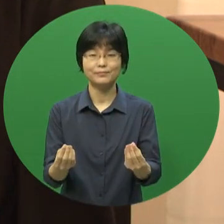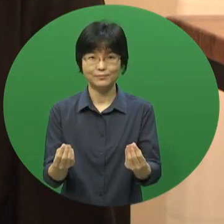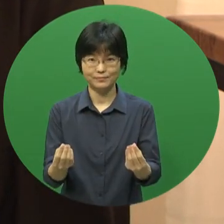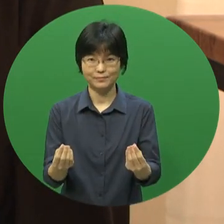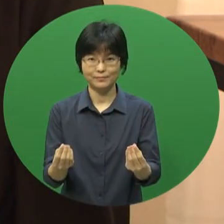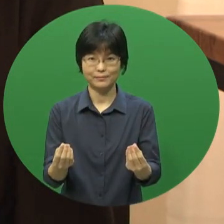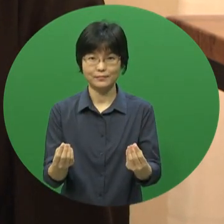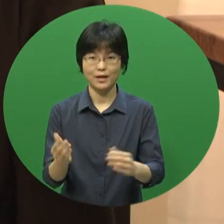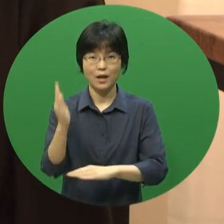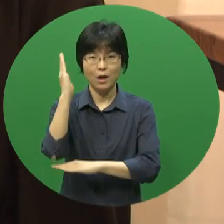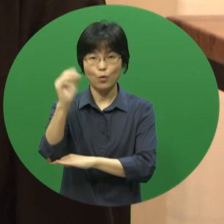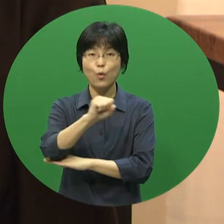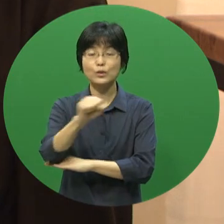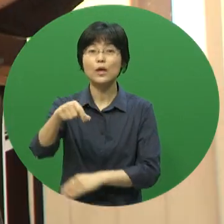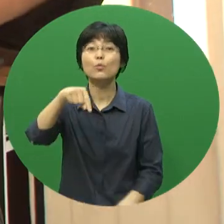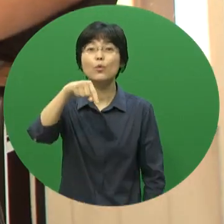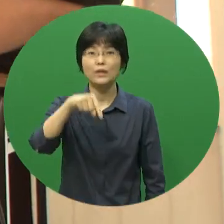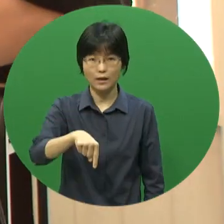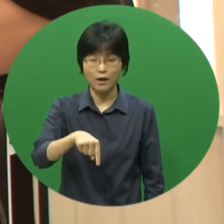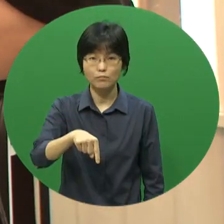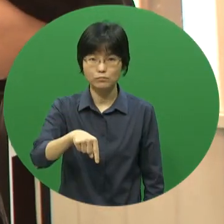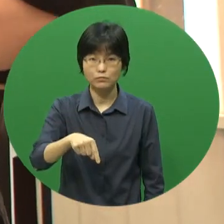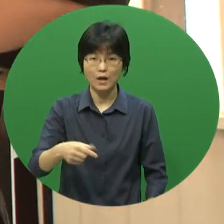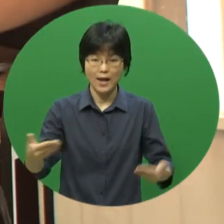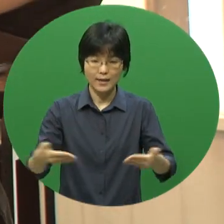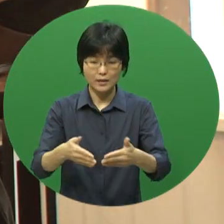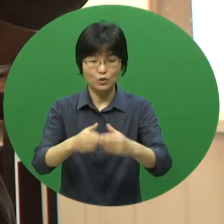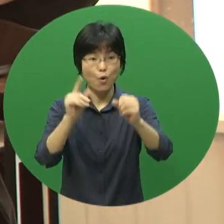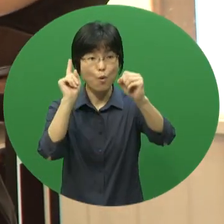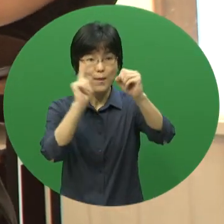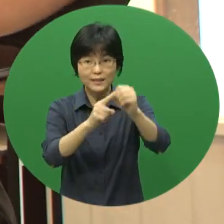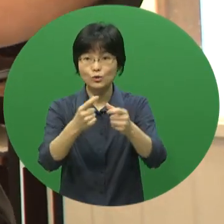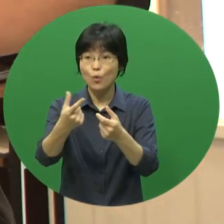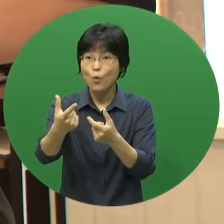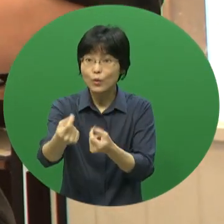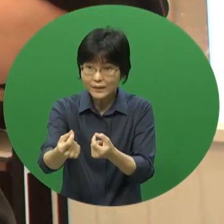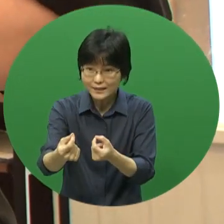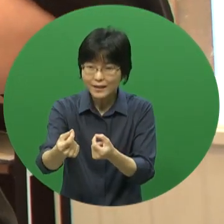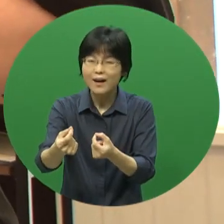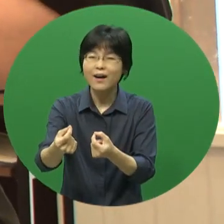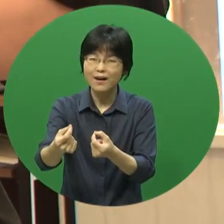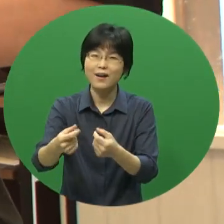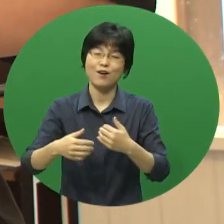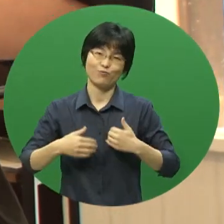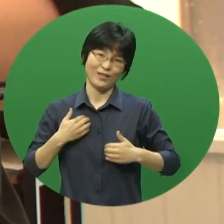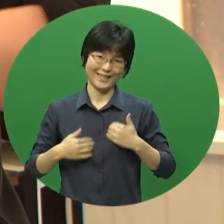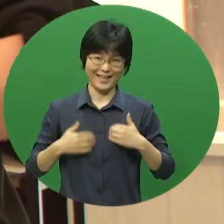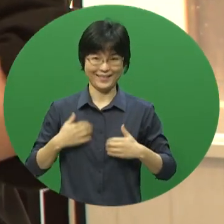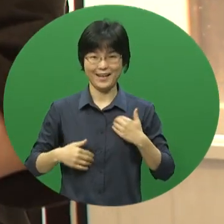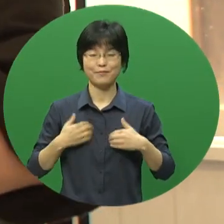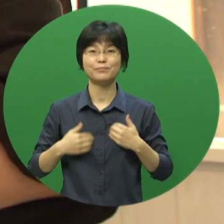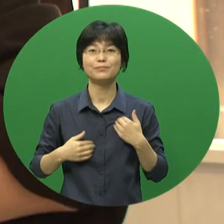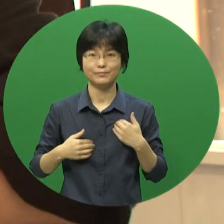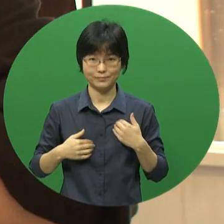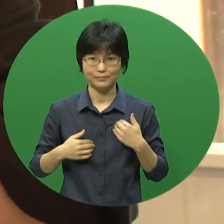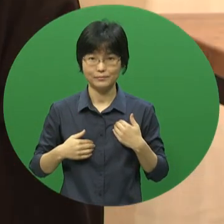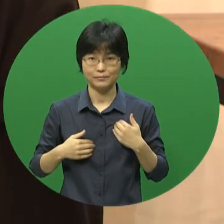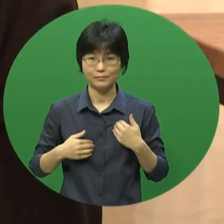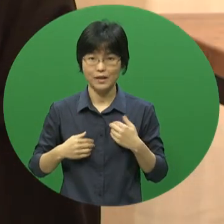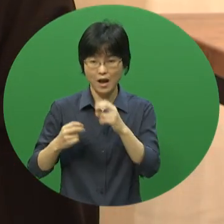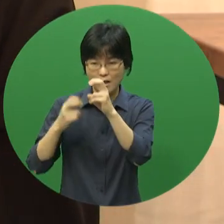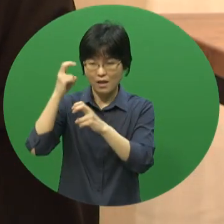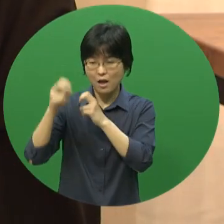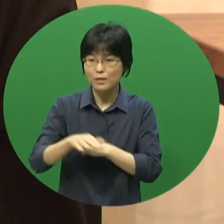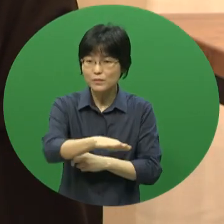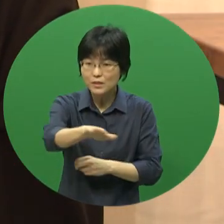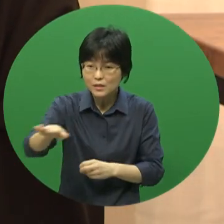もらった感じですね。 講座の中で同じように起業を目指す仲間と知り合えたことも大きかったんだって。